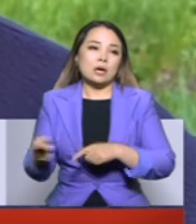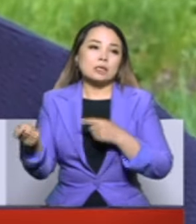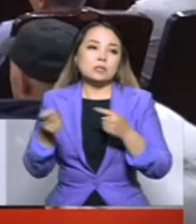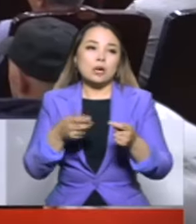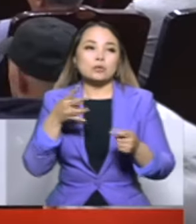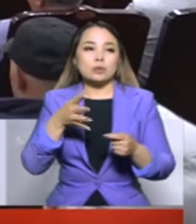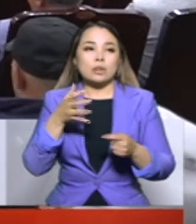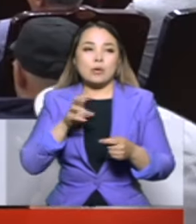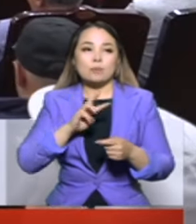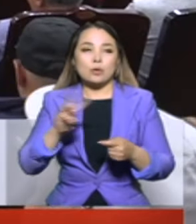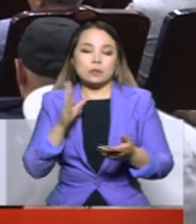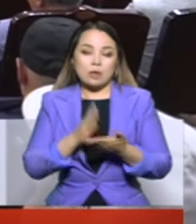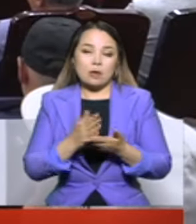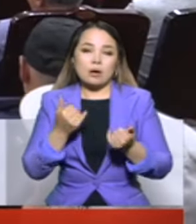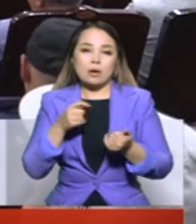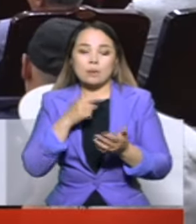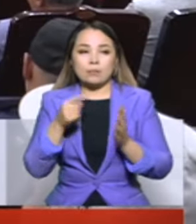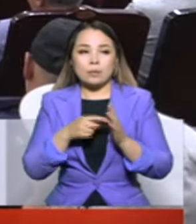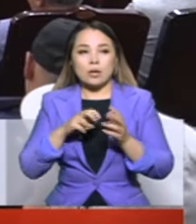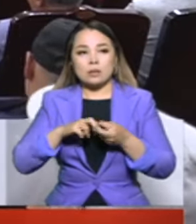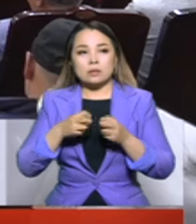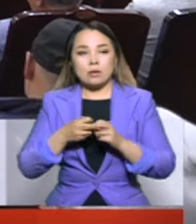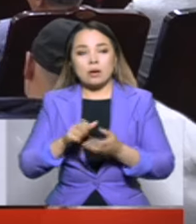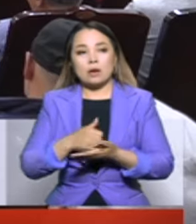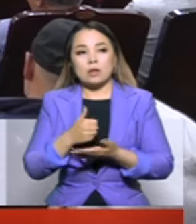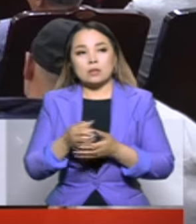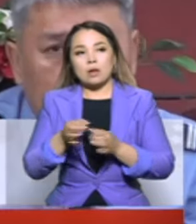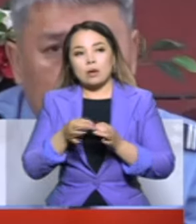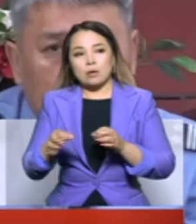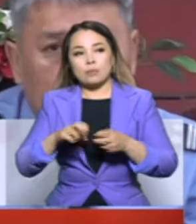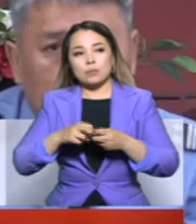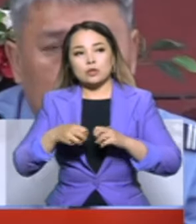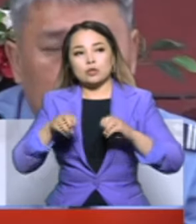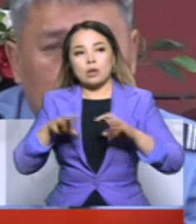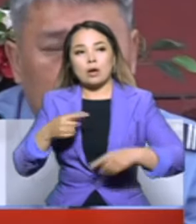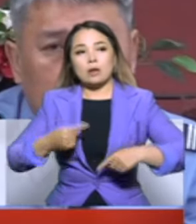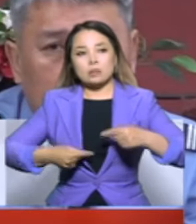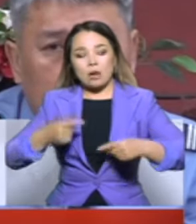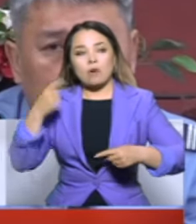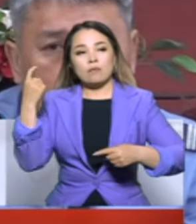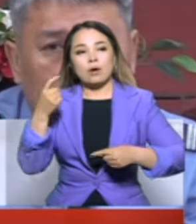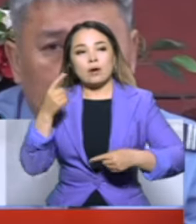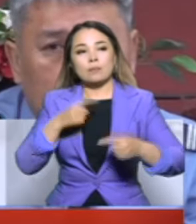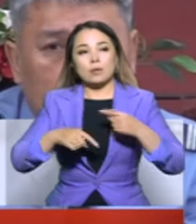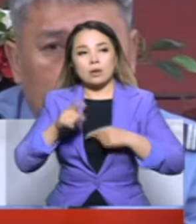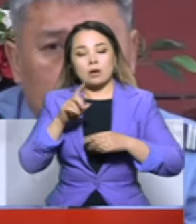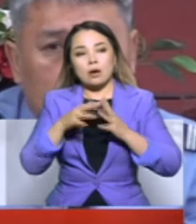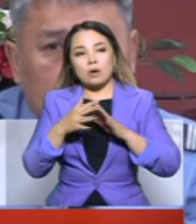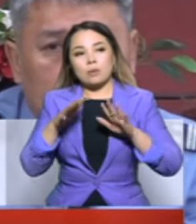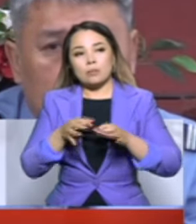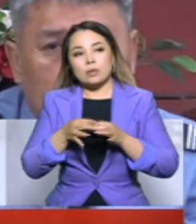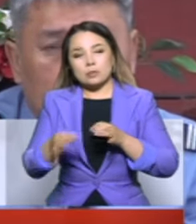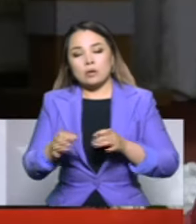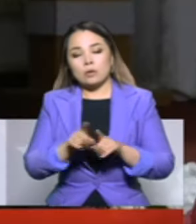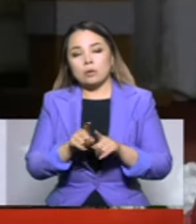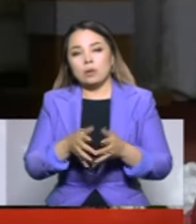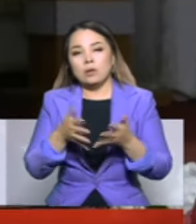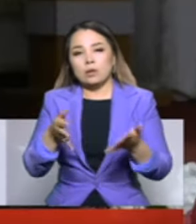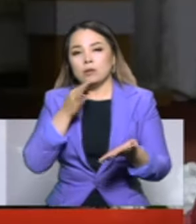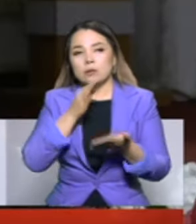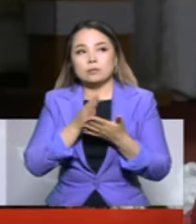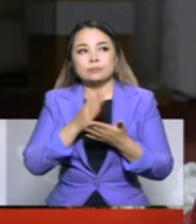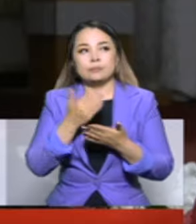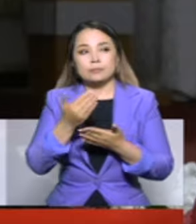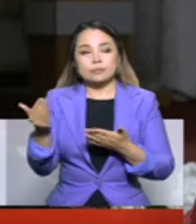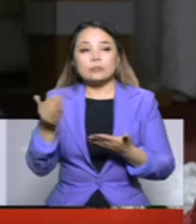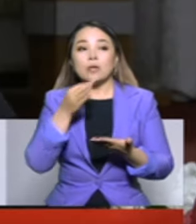4,5 миллион. Мәселеге аудан әкімі араласқан соң дау шешілді. Фермер райынан қайтып, ауылдастарына кеңшілік танытты. Сіздерге